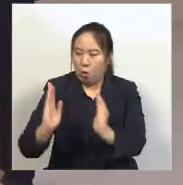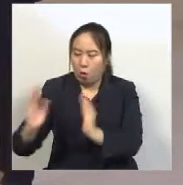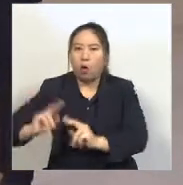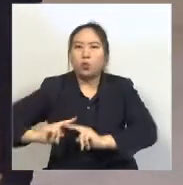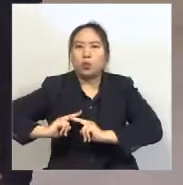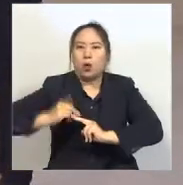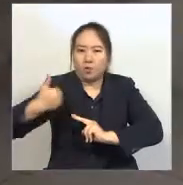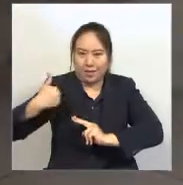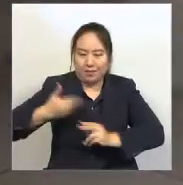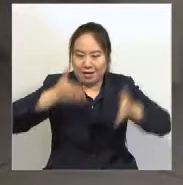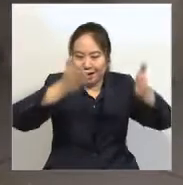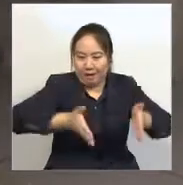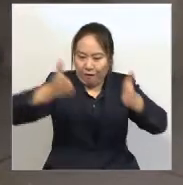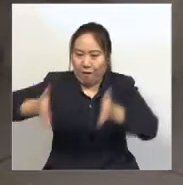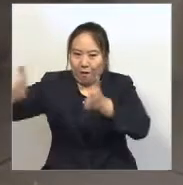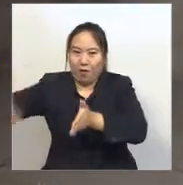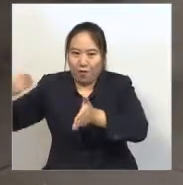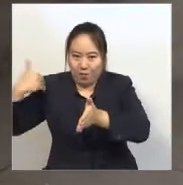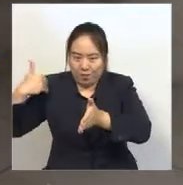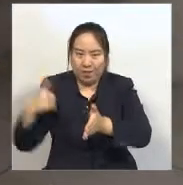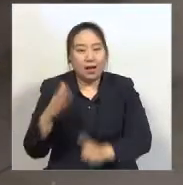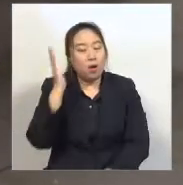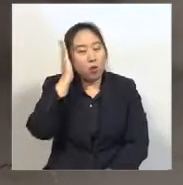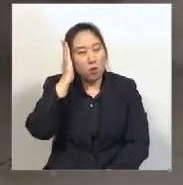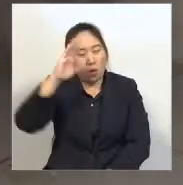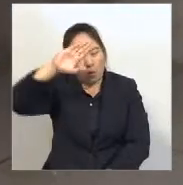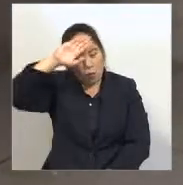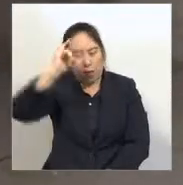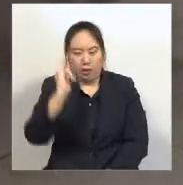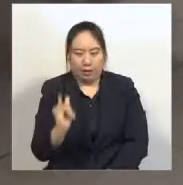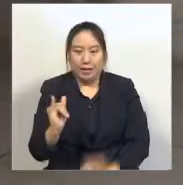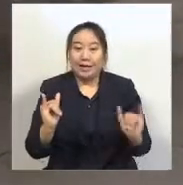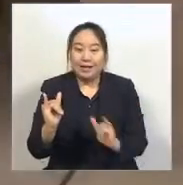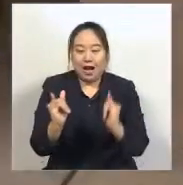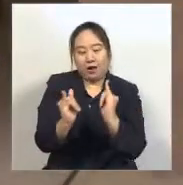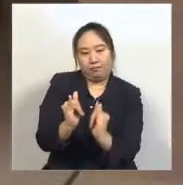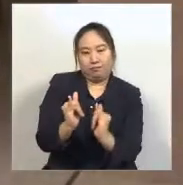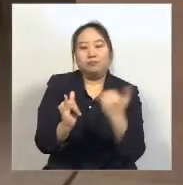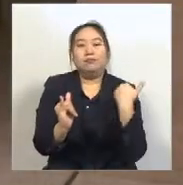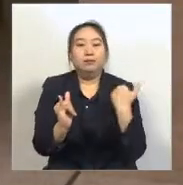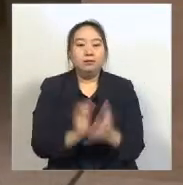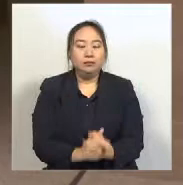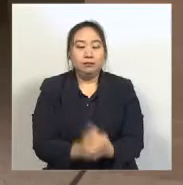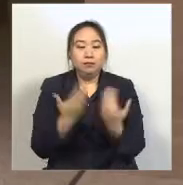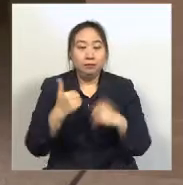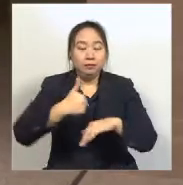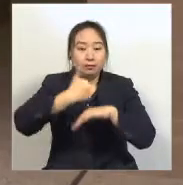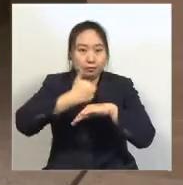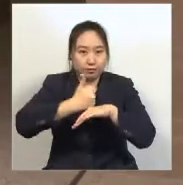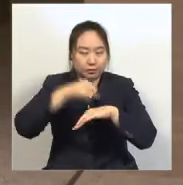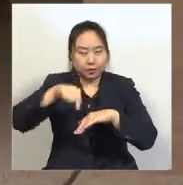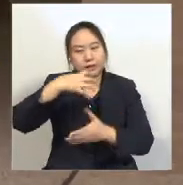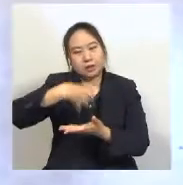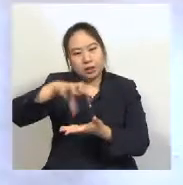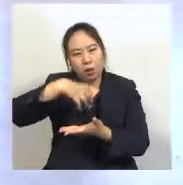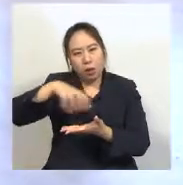ระหว่างเตียงผู้ป่วยแถมยังมีที่นั่งพักข้างเตียงเอาไว้สำหรับญาติผู้ป่วยด้วยผู้อำนวยการโรงพยาบาลคูเมืองก็เล่าถึ